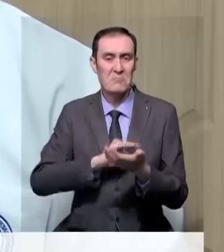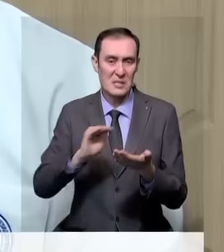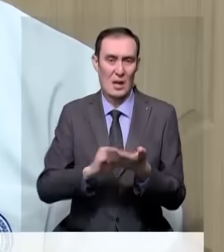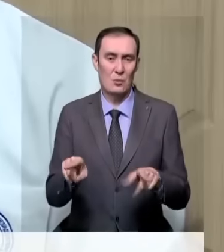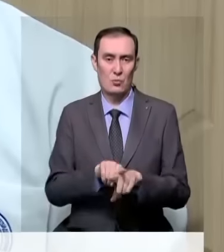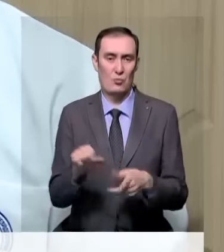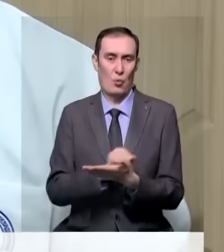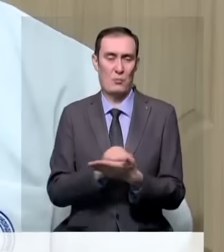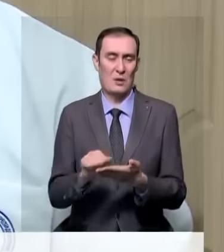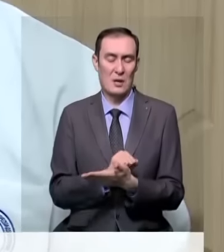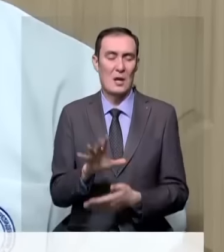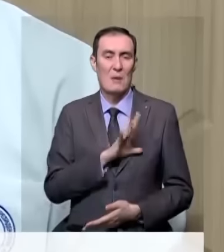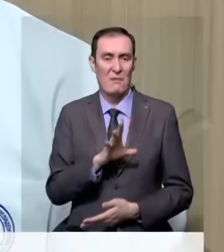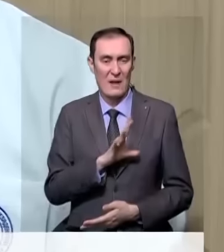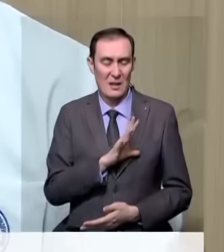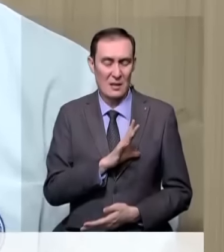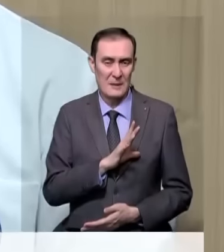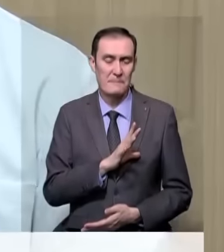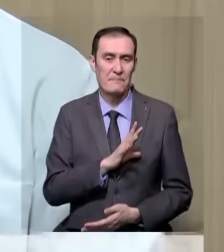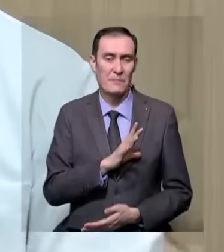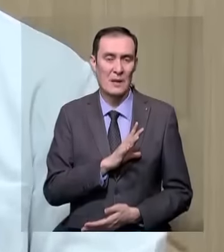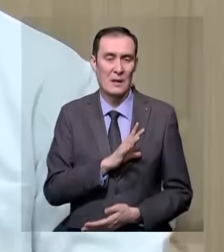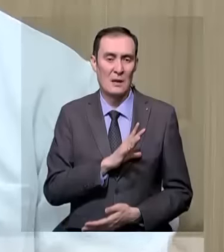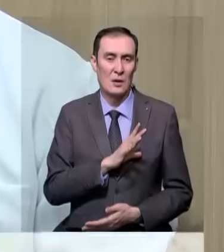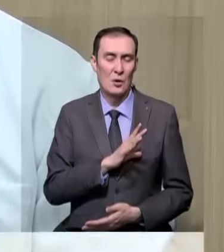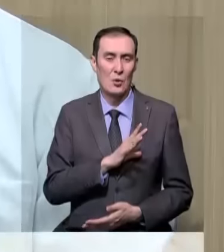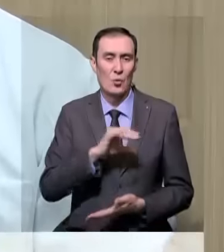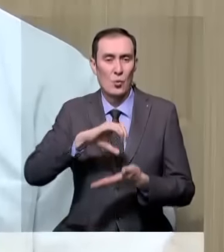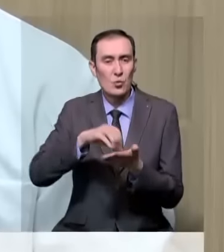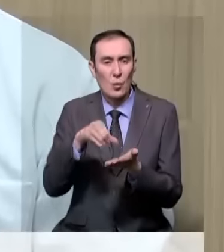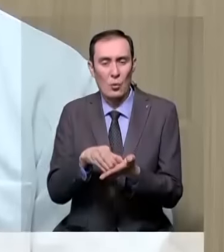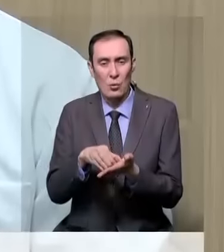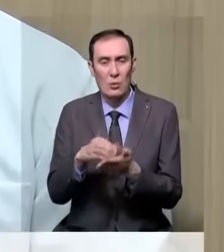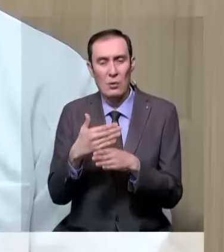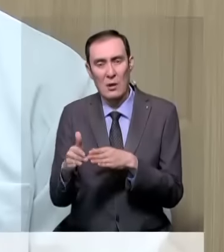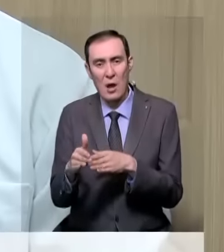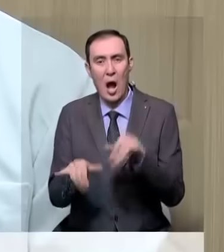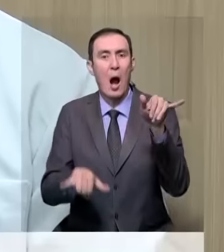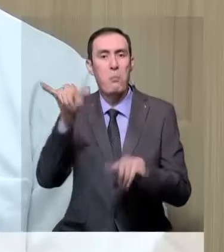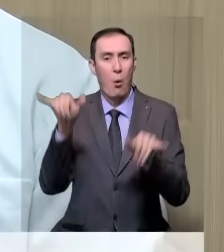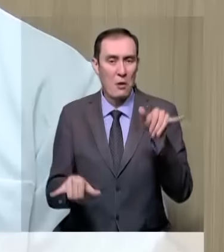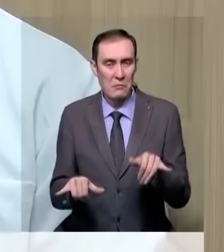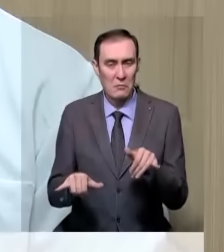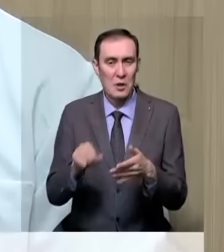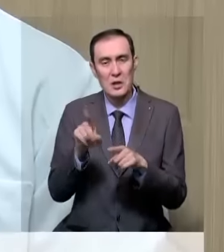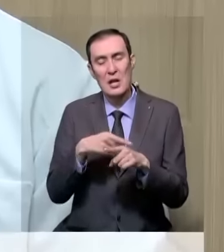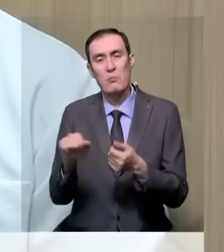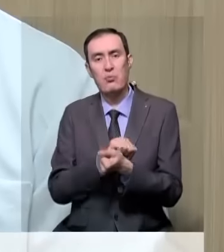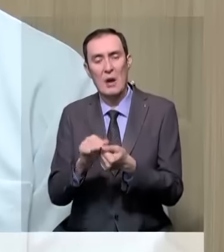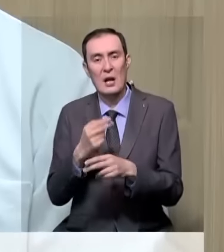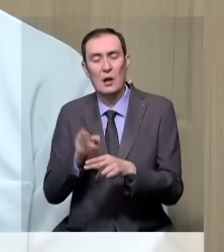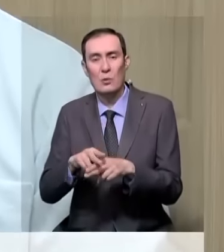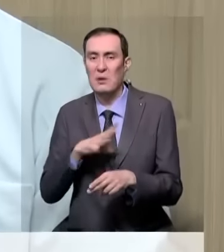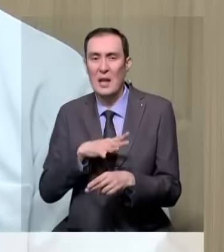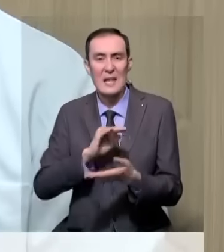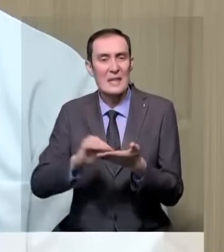документы. Встречаются, скажем, кусочки обоев, например, или бумага, которая